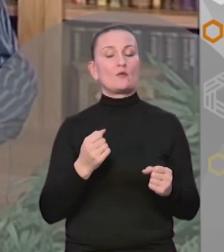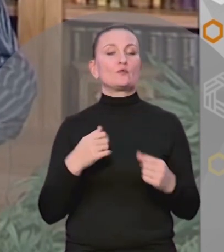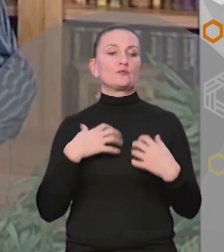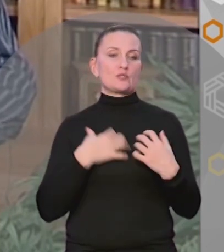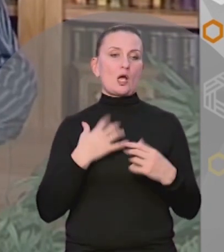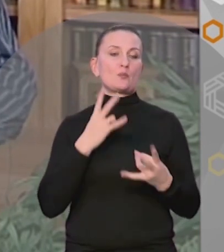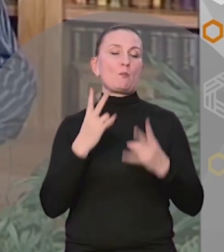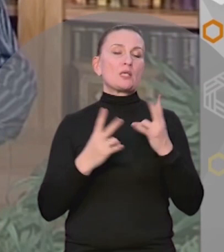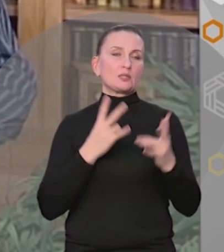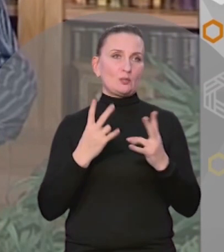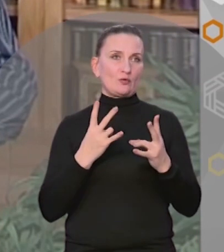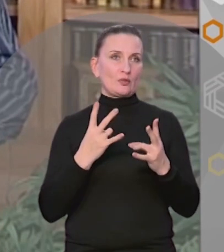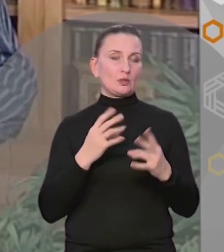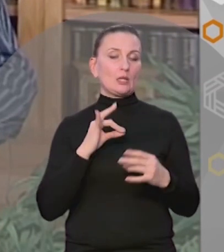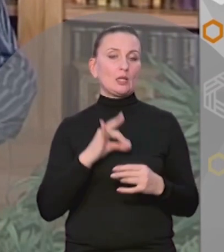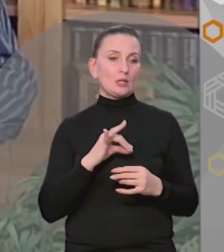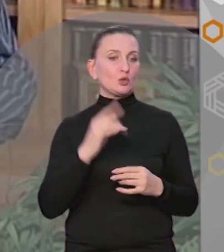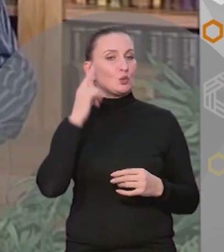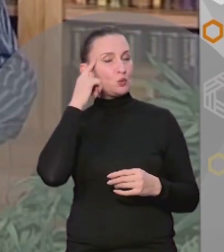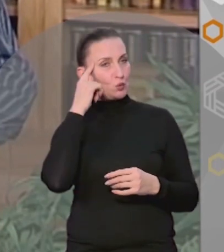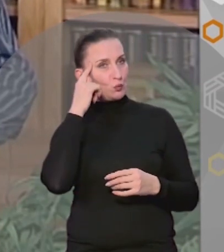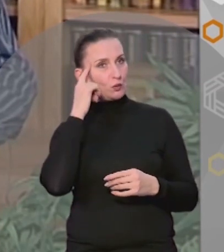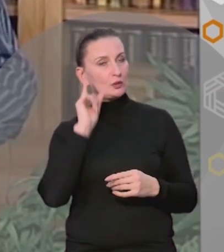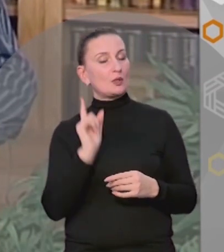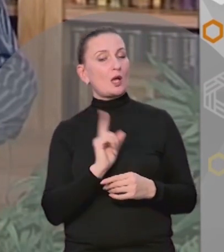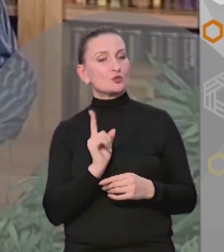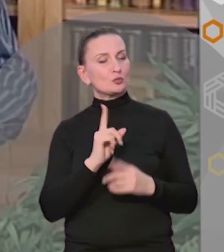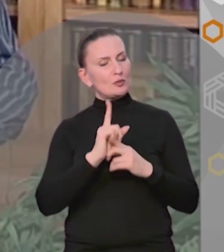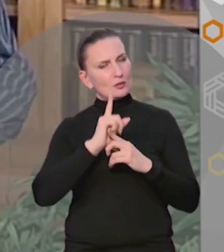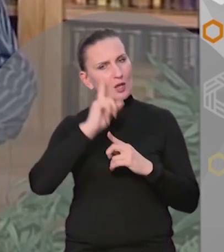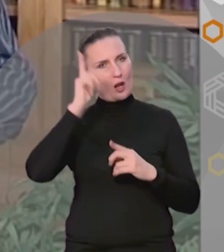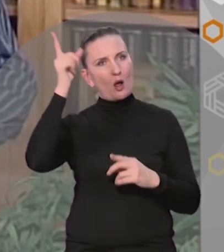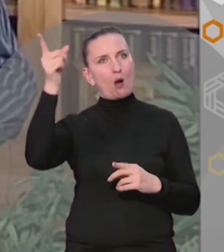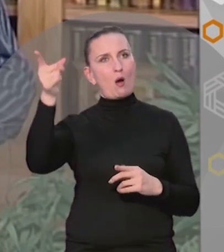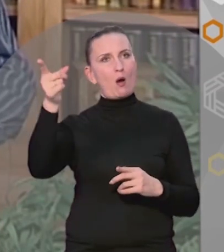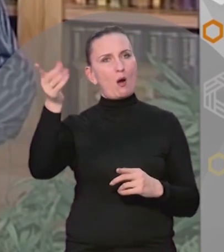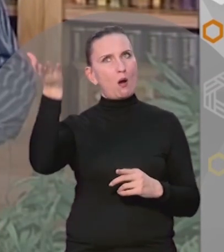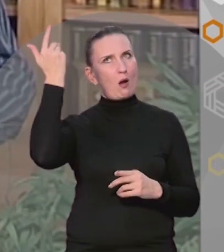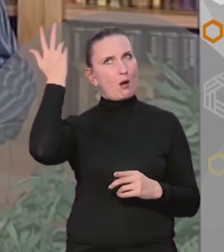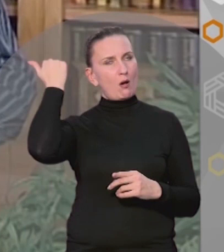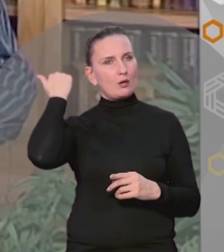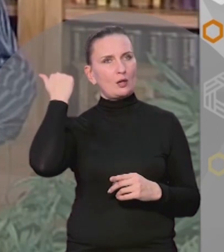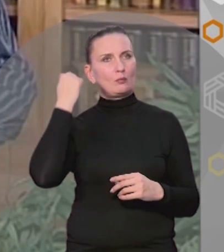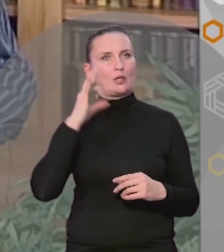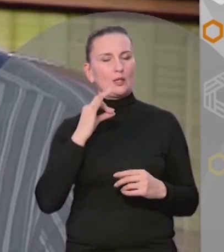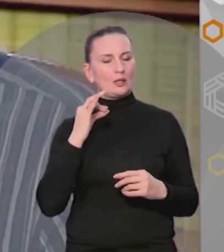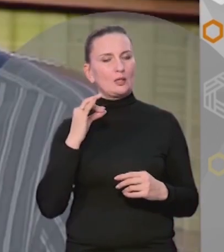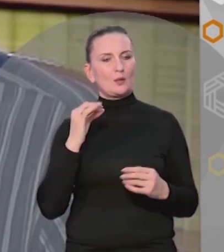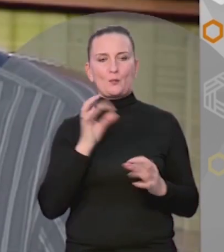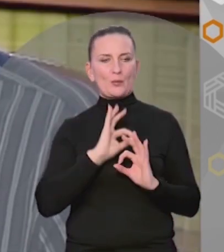Вздыхает, поскрипывает и думает о чем-то далеком и прекрасном.